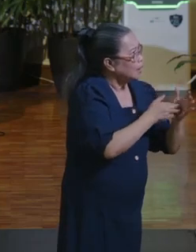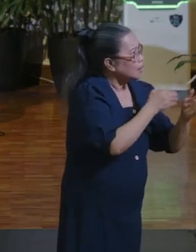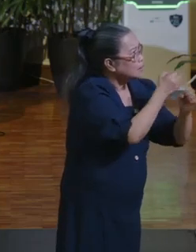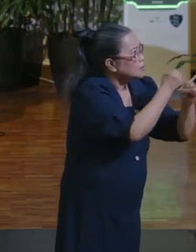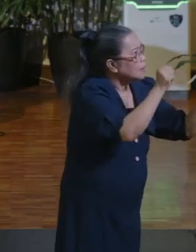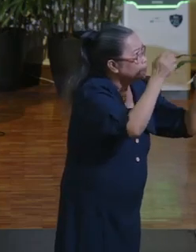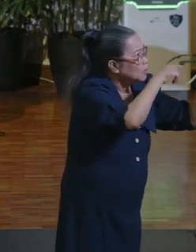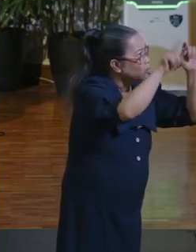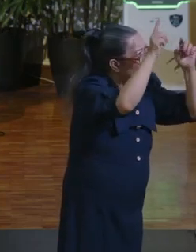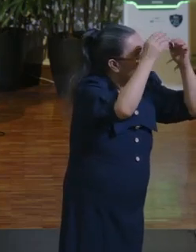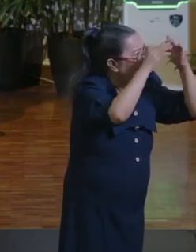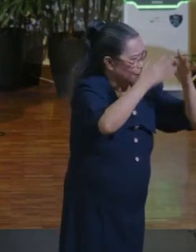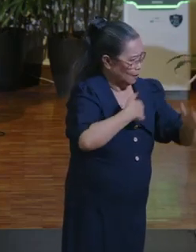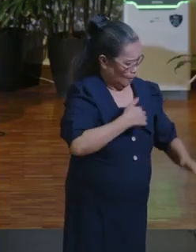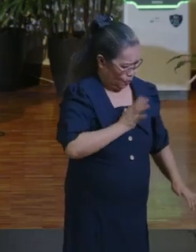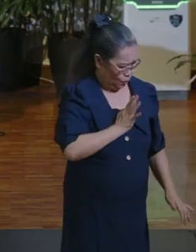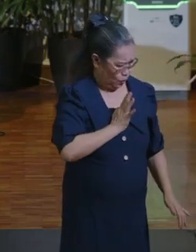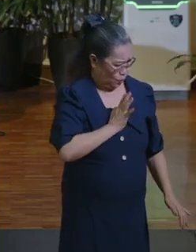again.